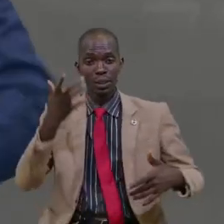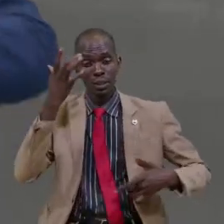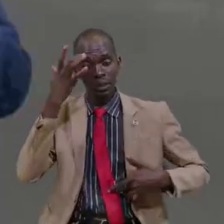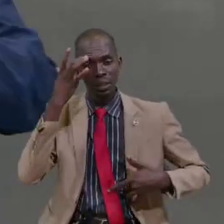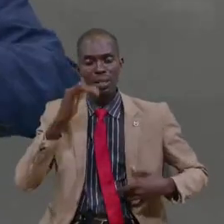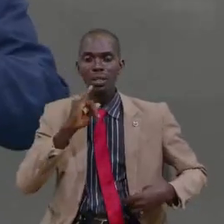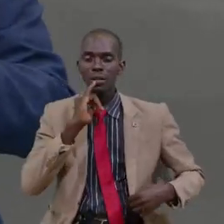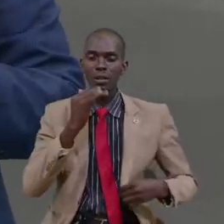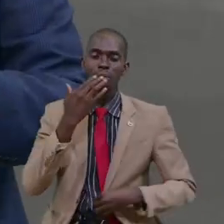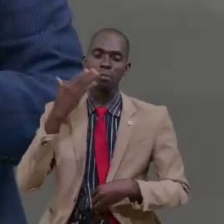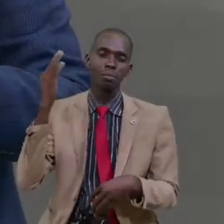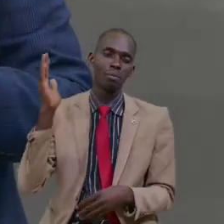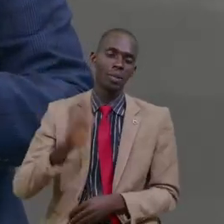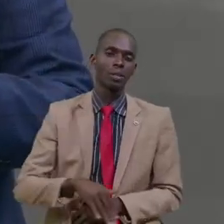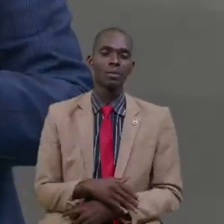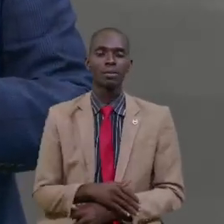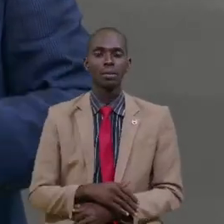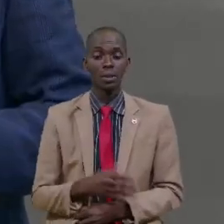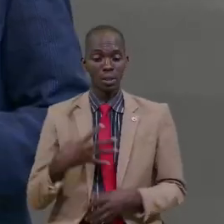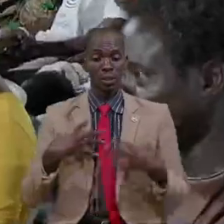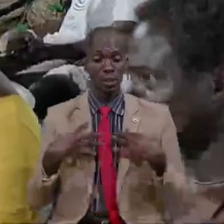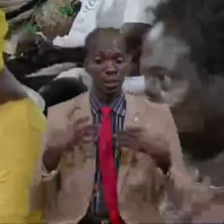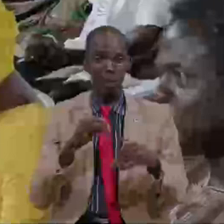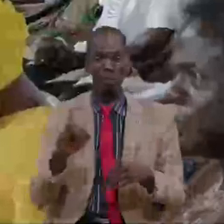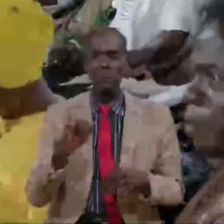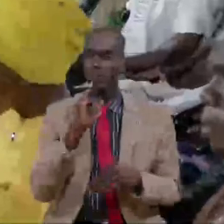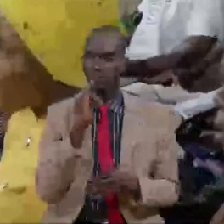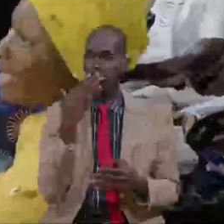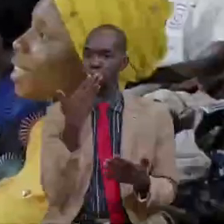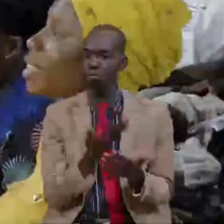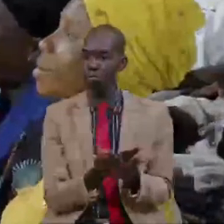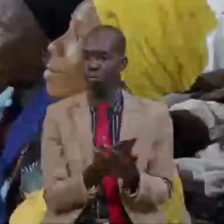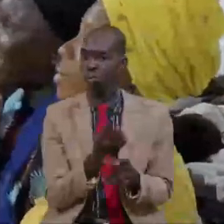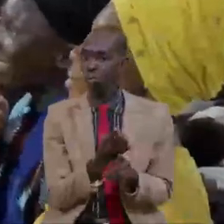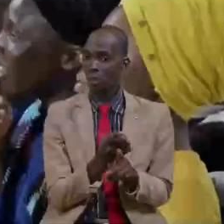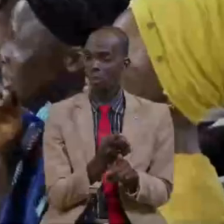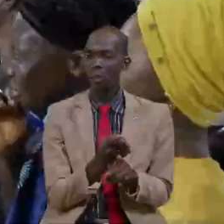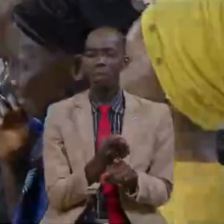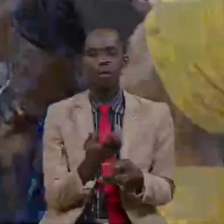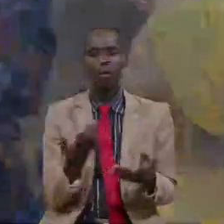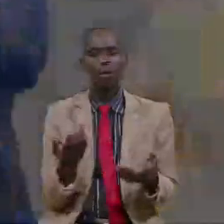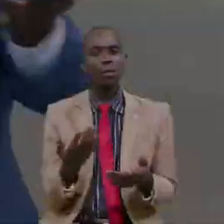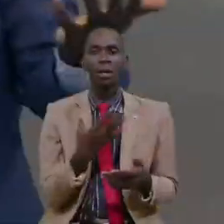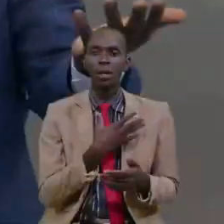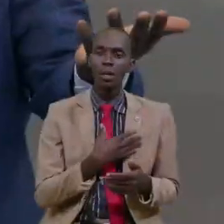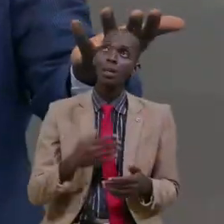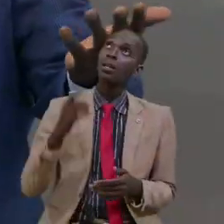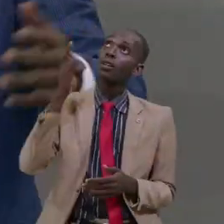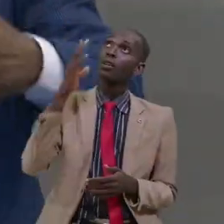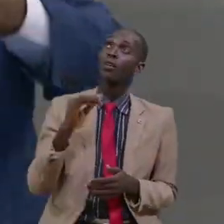est mauvaise. J'ai dit la guérison est bonne. Et la mal et Dieu est